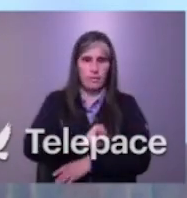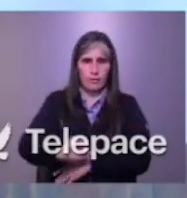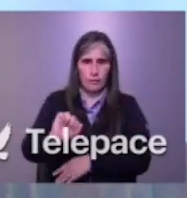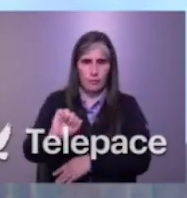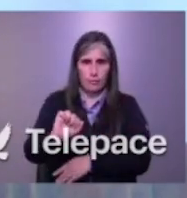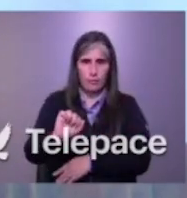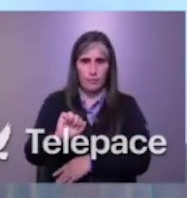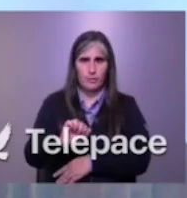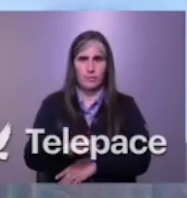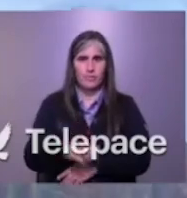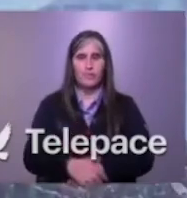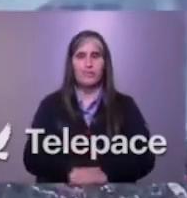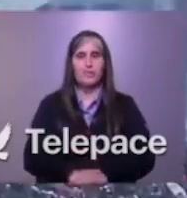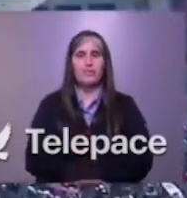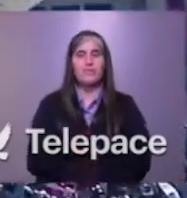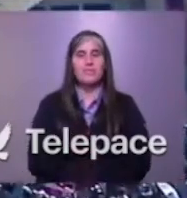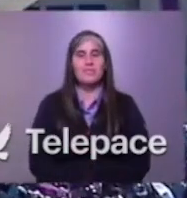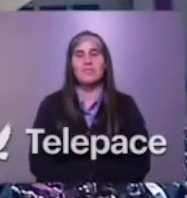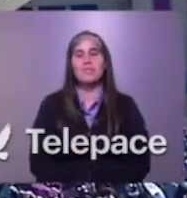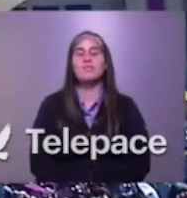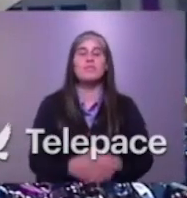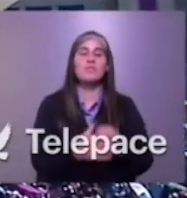home.